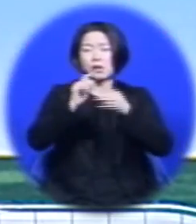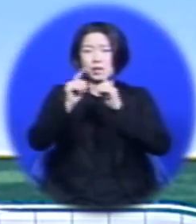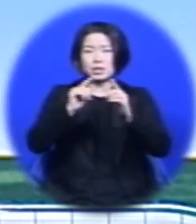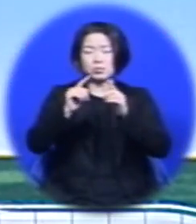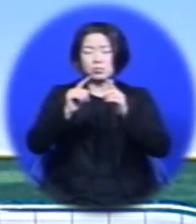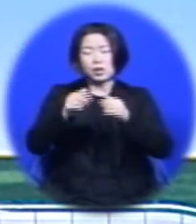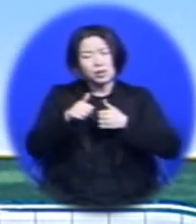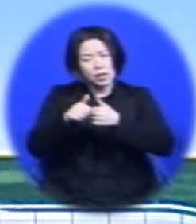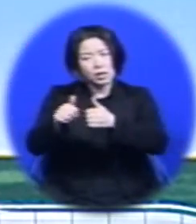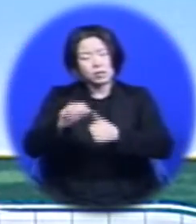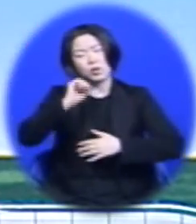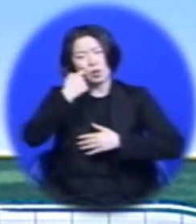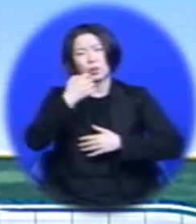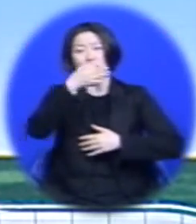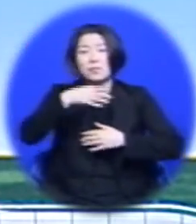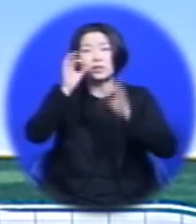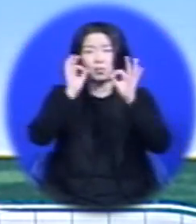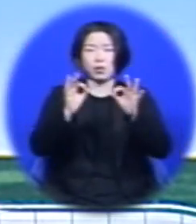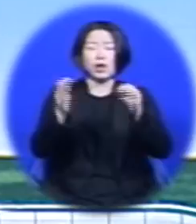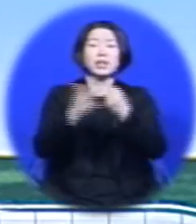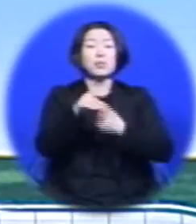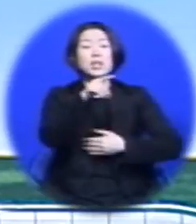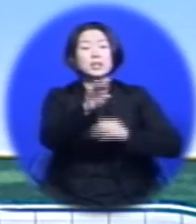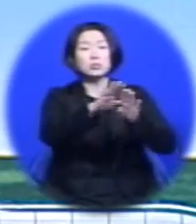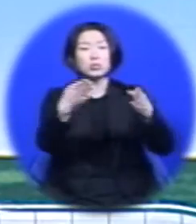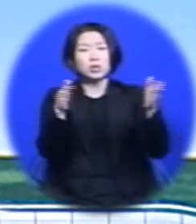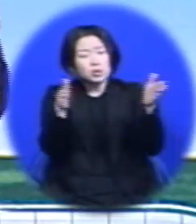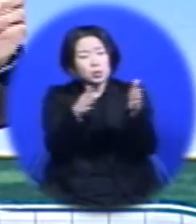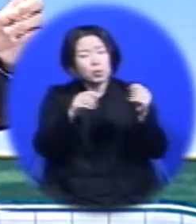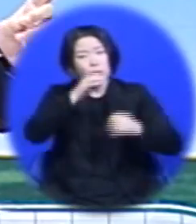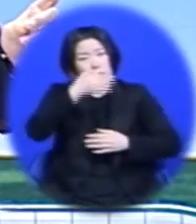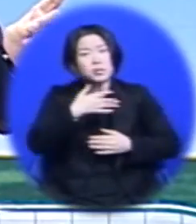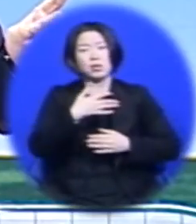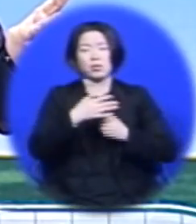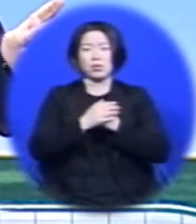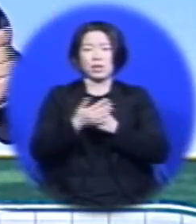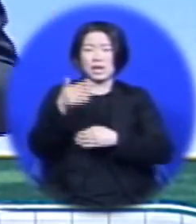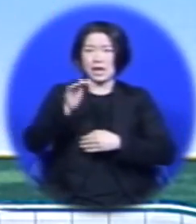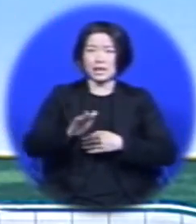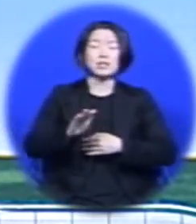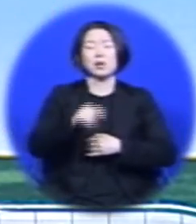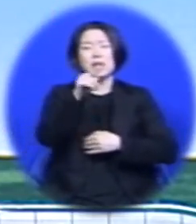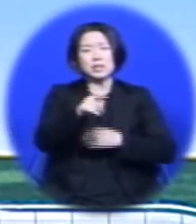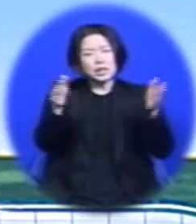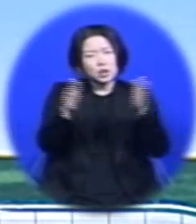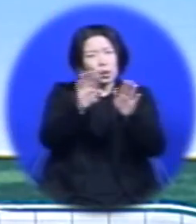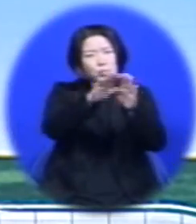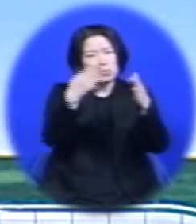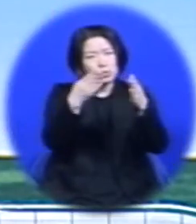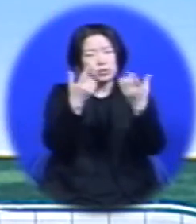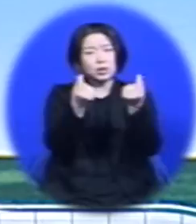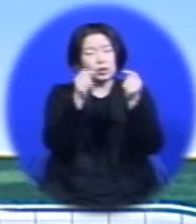보입니다 그래서 그 문은 좁은 문 이라는 거죠 그런데 여러분 그 좁은 문처럼 보이는